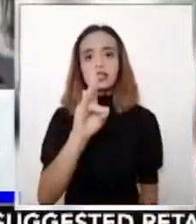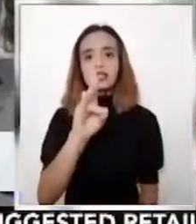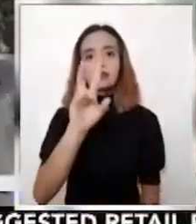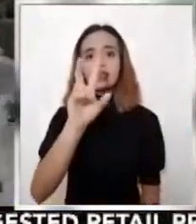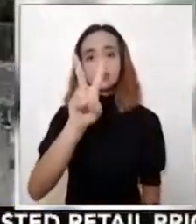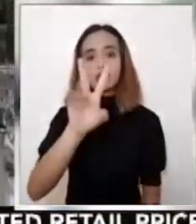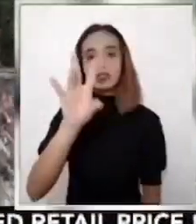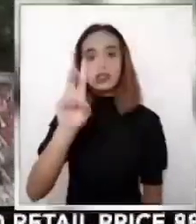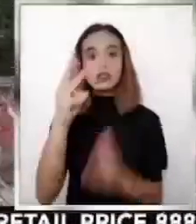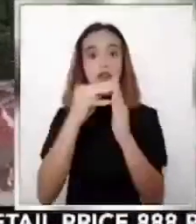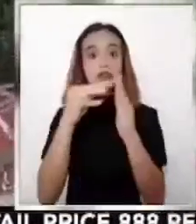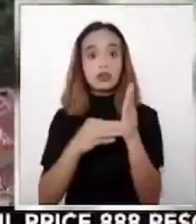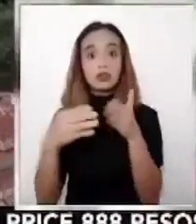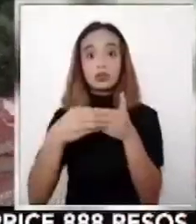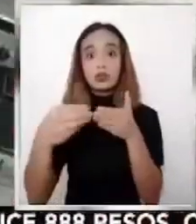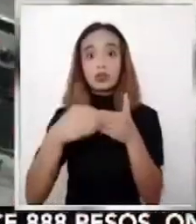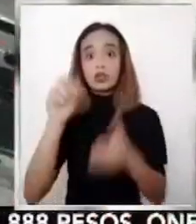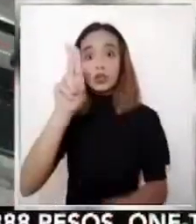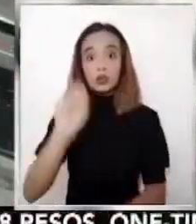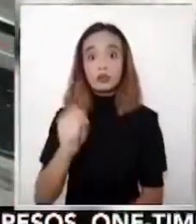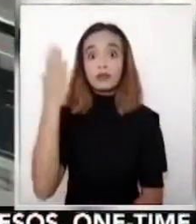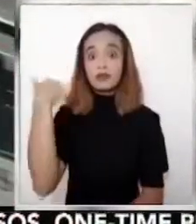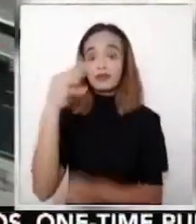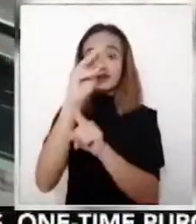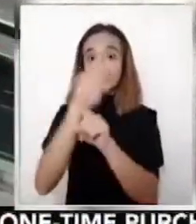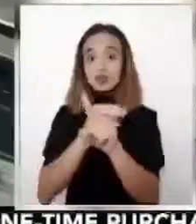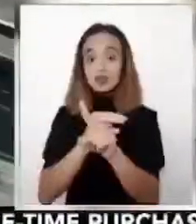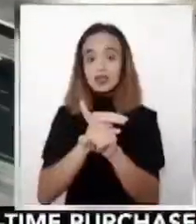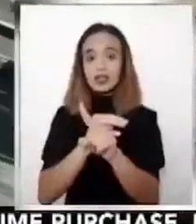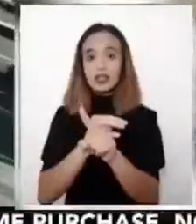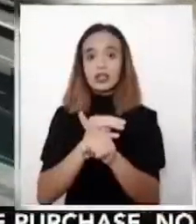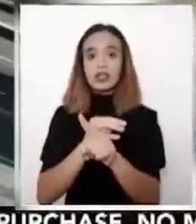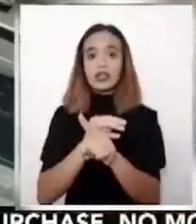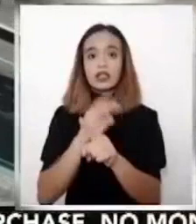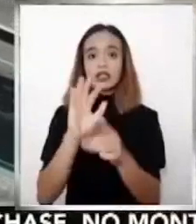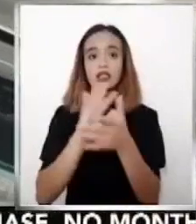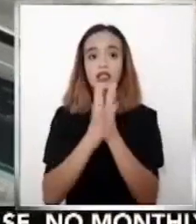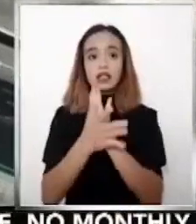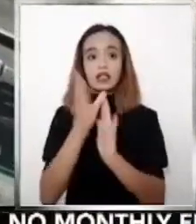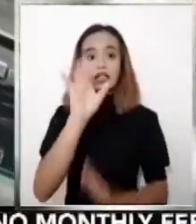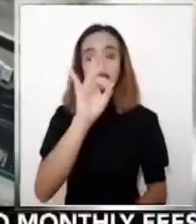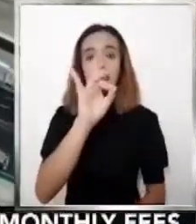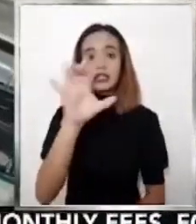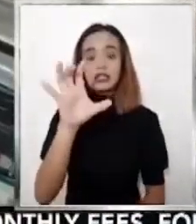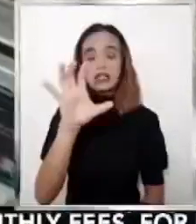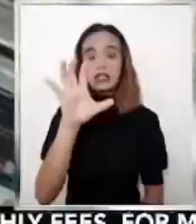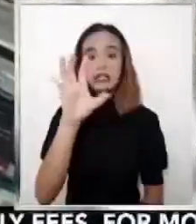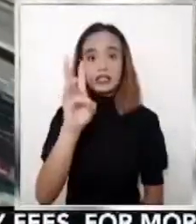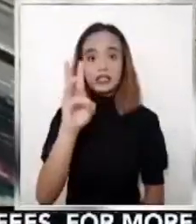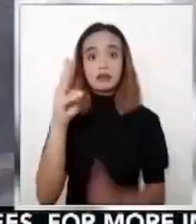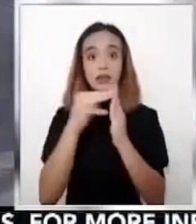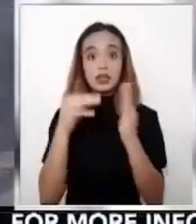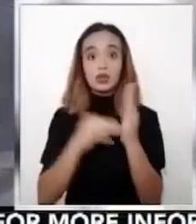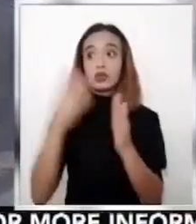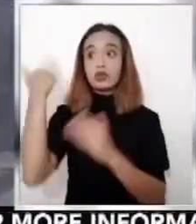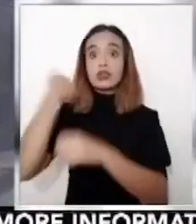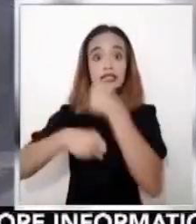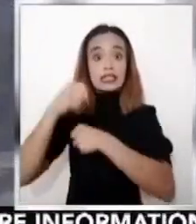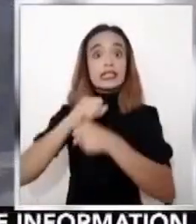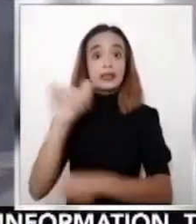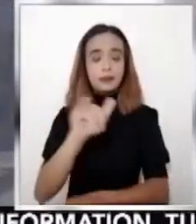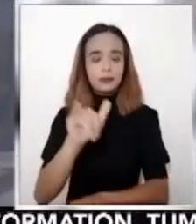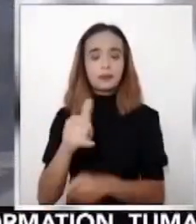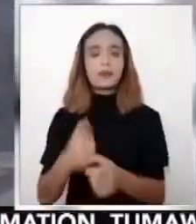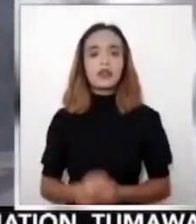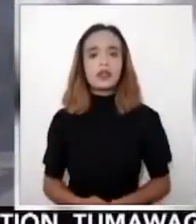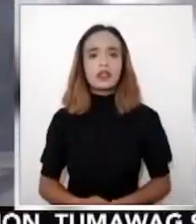$727 million ito noong Marso mula sa $806 million sa parehong buwan noong nakaraang taon. Maituturing din daw